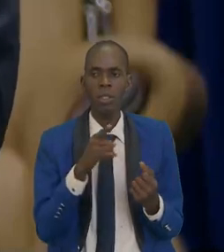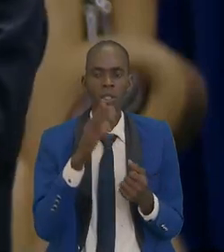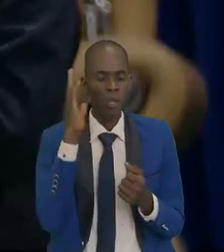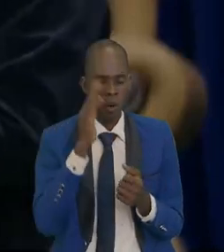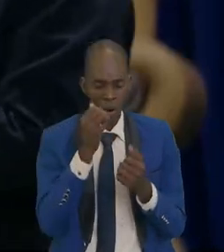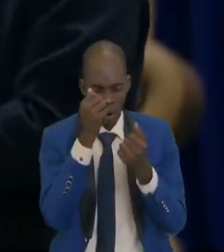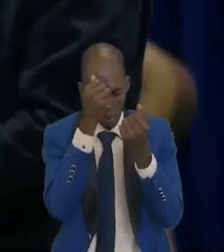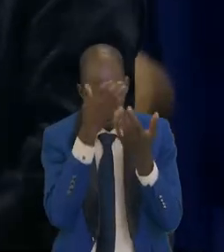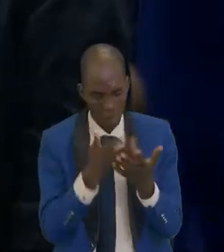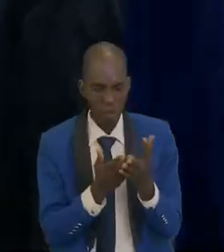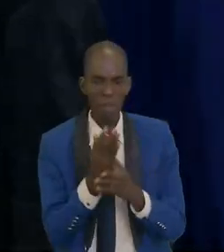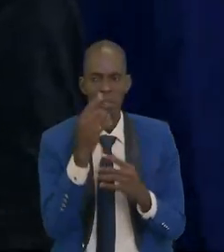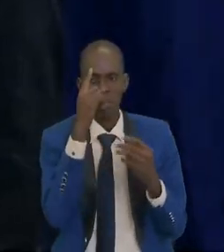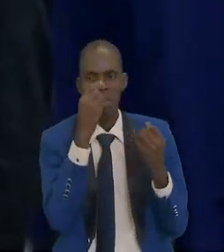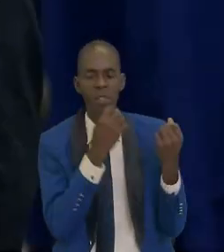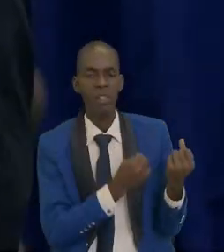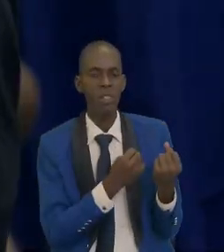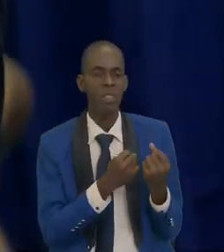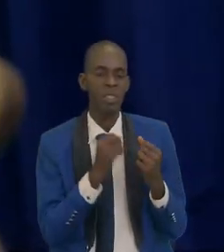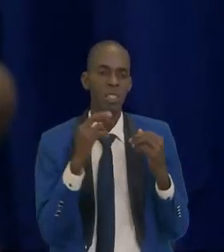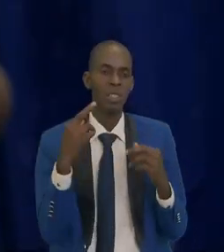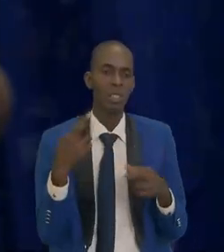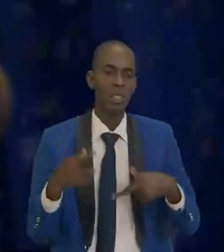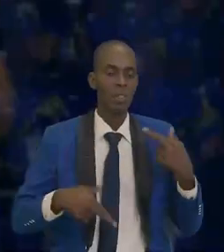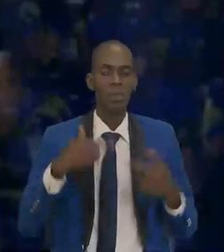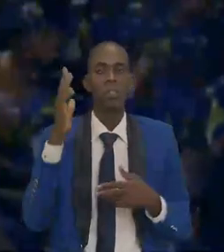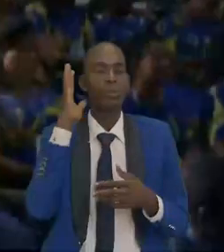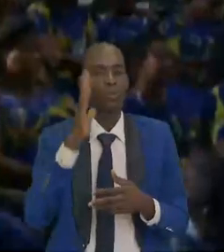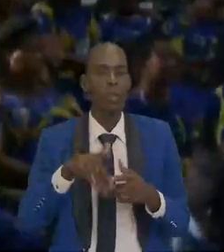la foi. Le réveil viendra.